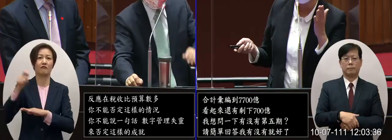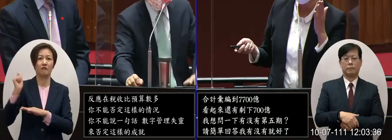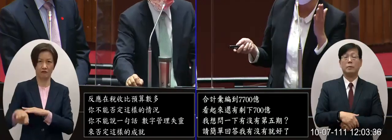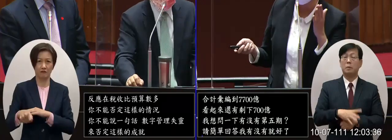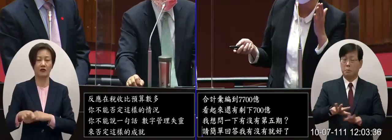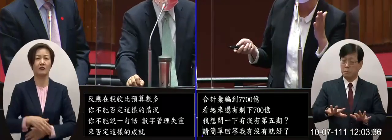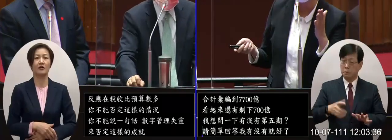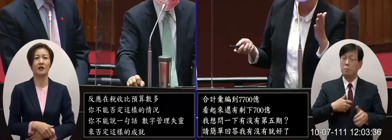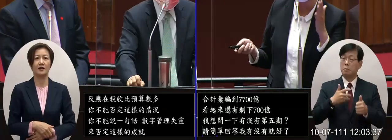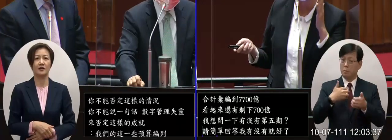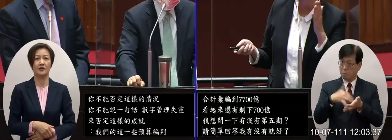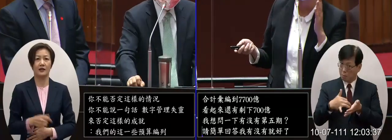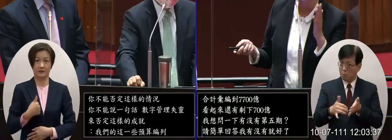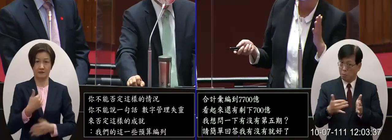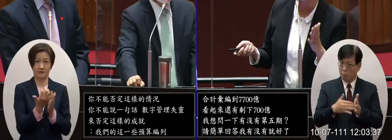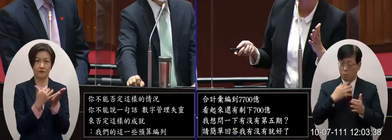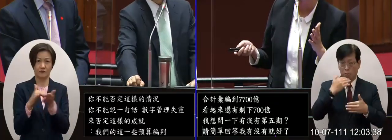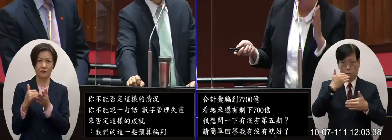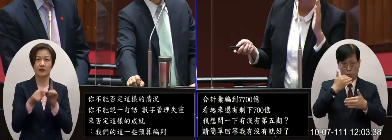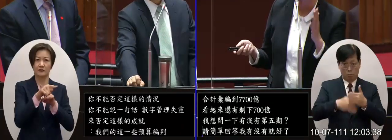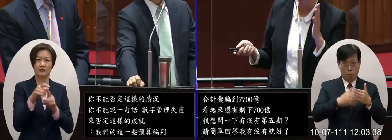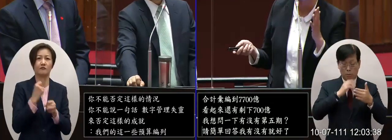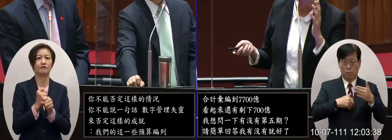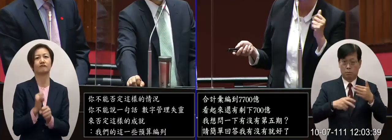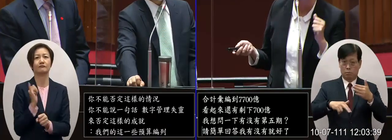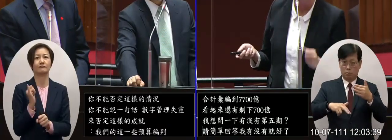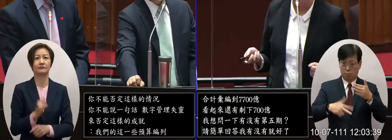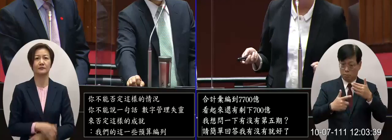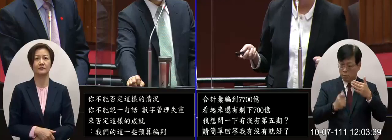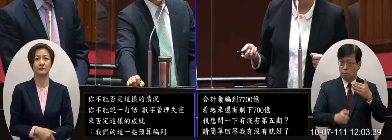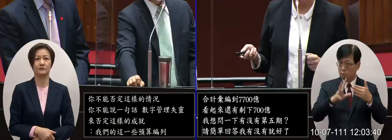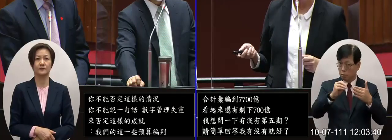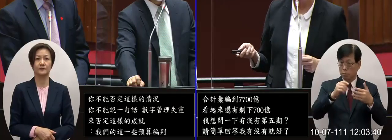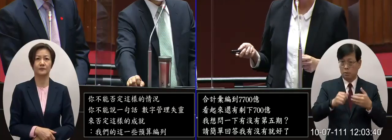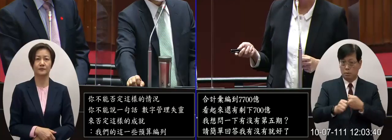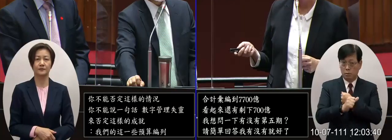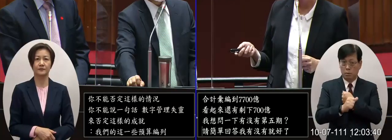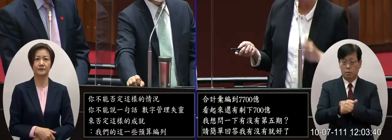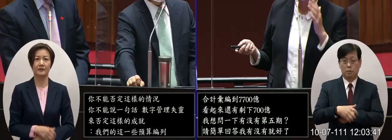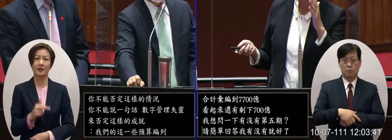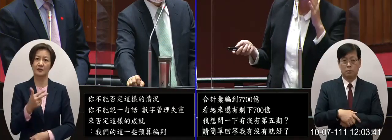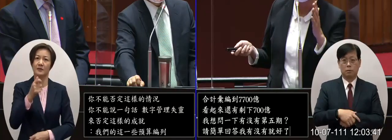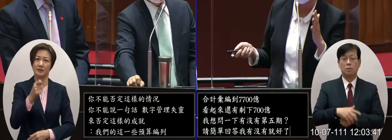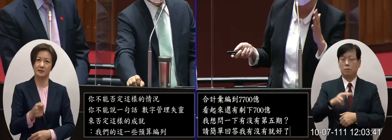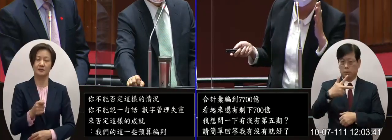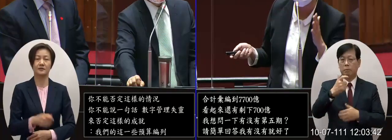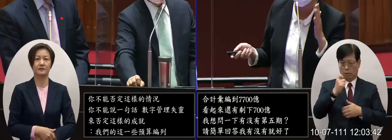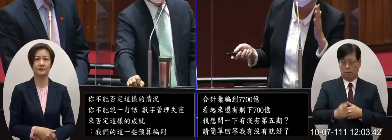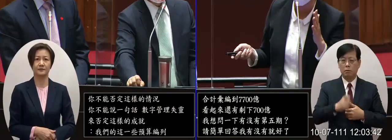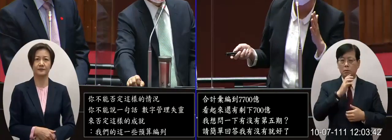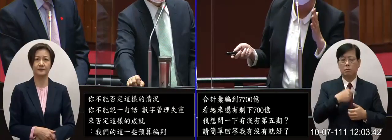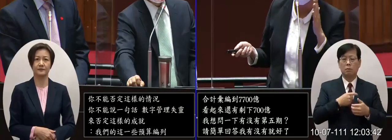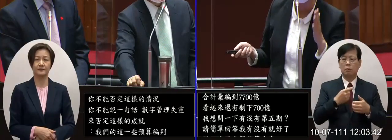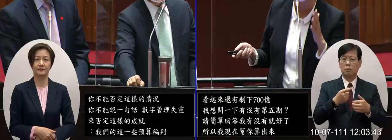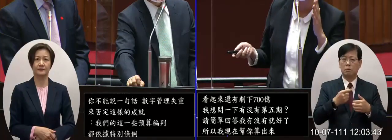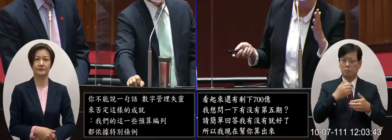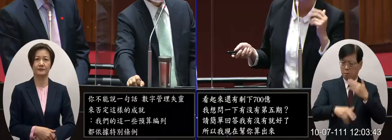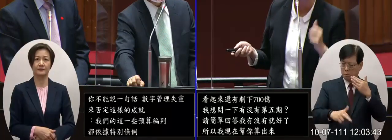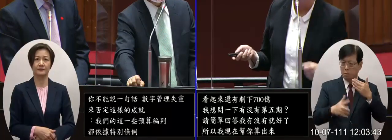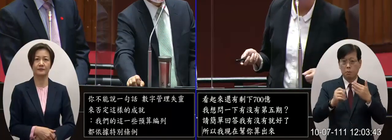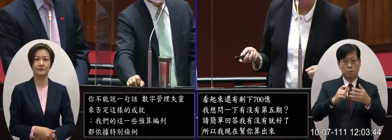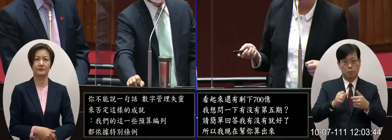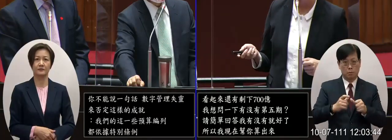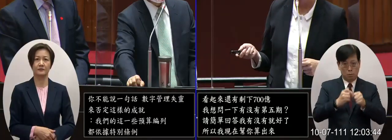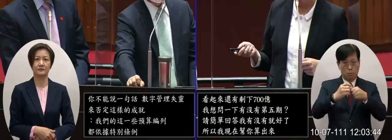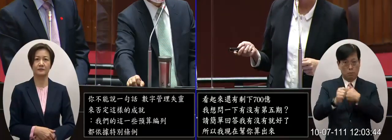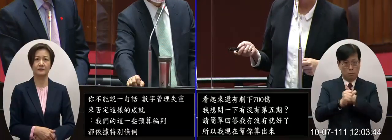现在非常好， 所以我现在帮你算出来，还有7000亿的额度，有没有第五期？ 700亿的不是？ 700亿的额度有